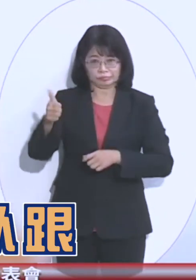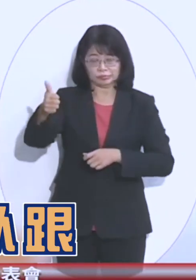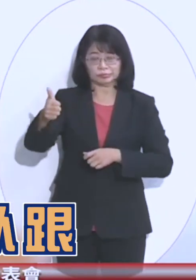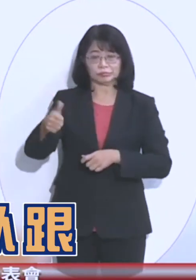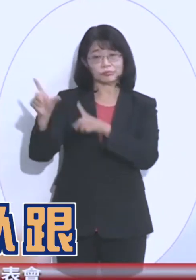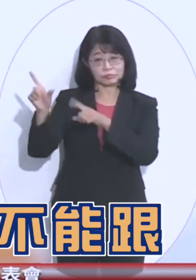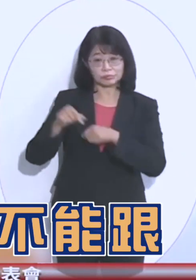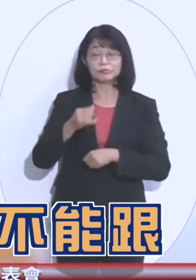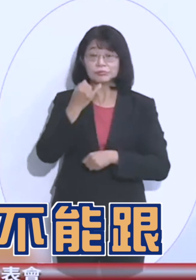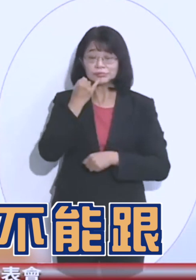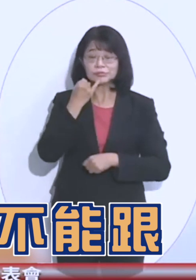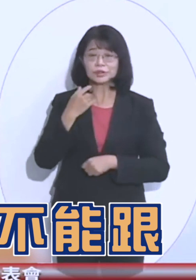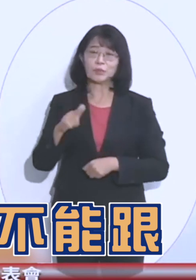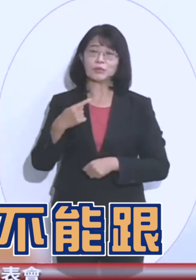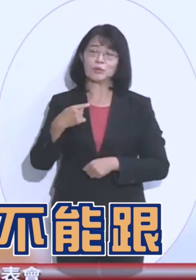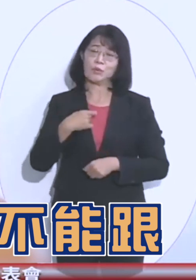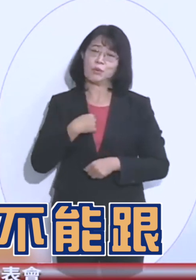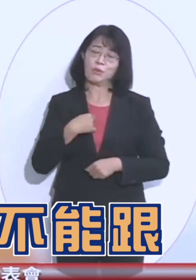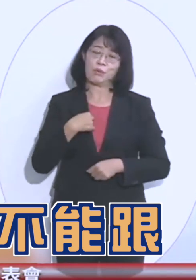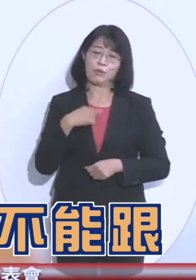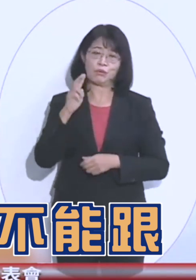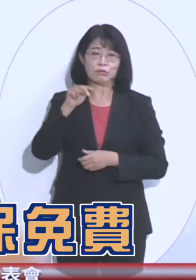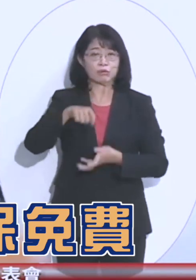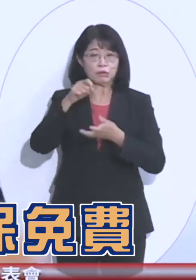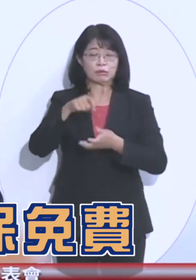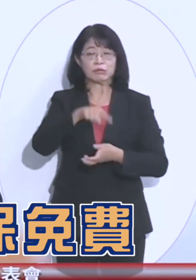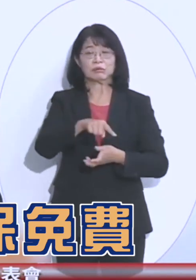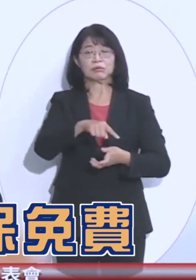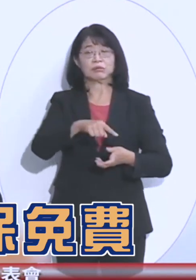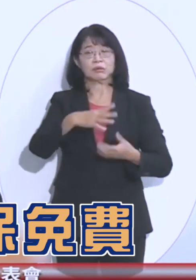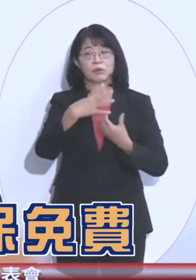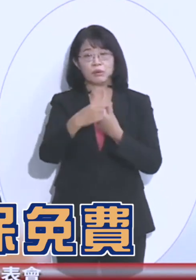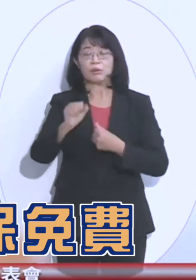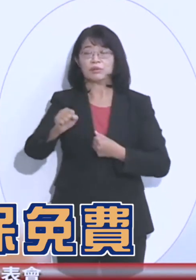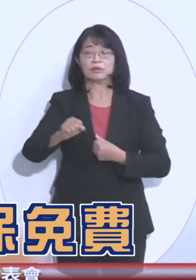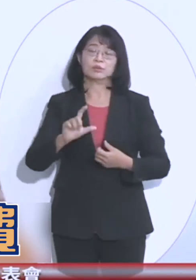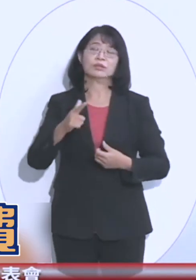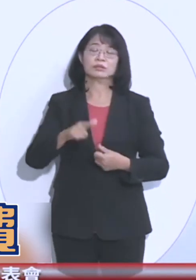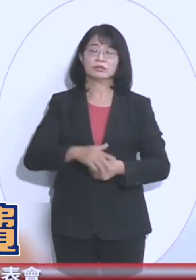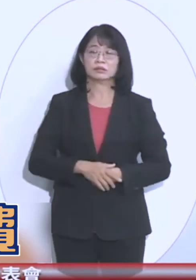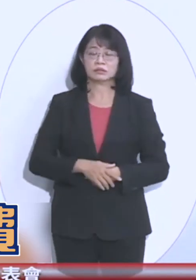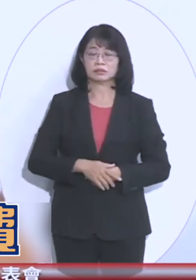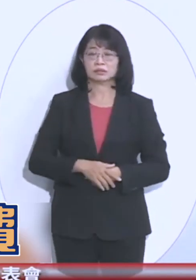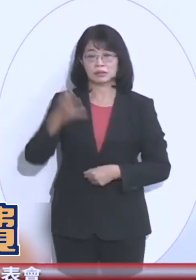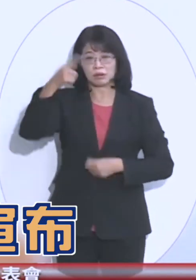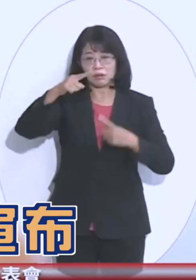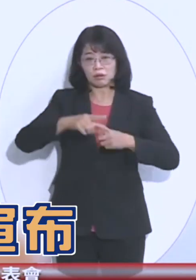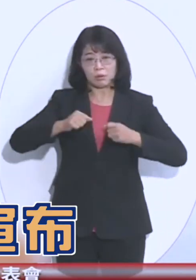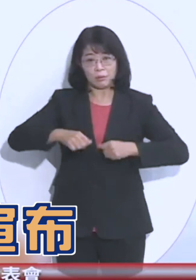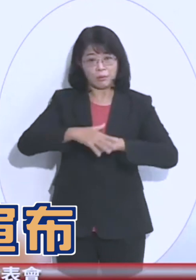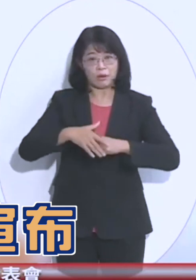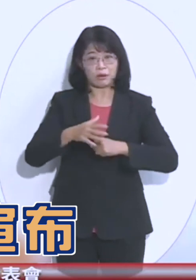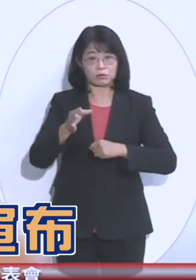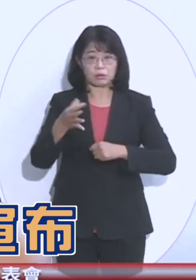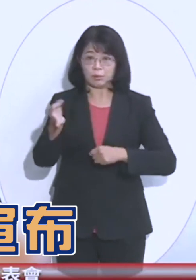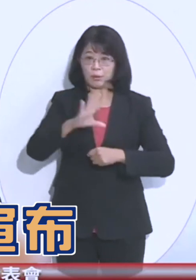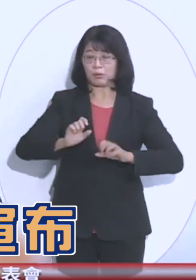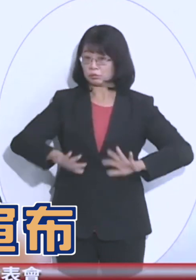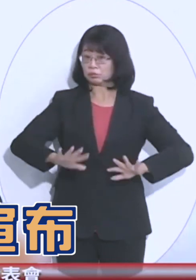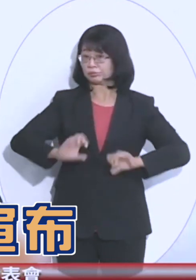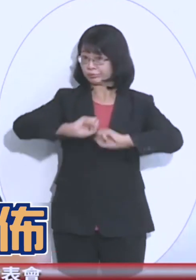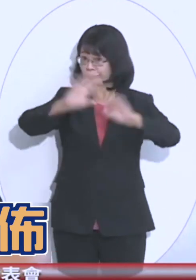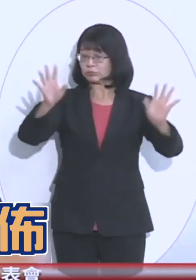志，你会使对，毋是我开的政见你袂使对，所以我开老人健保免费，营养午餐免费，你即马就会使宣